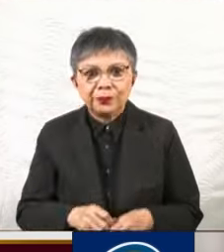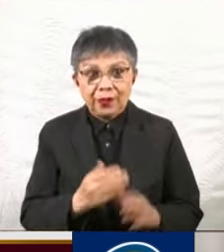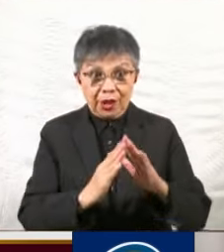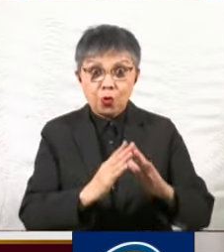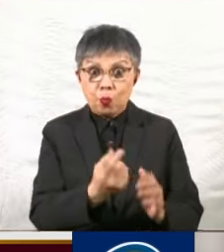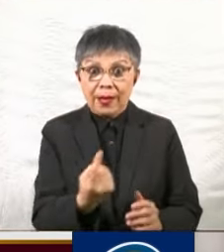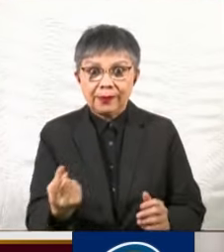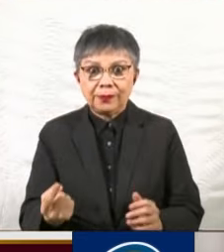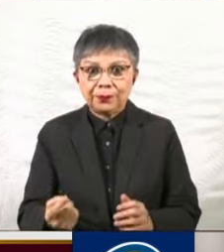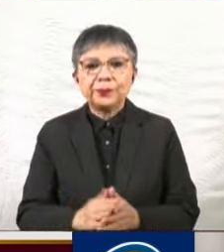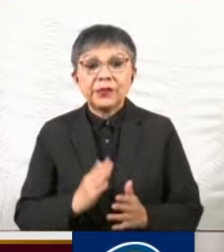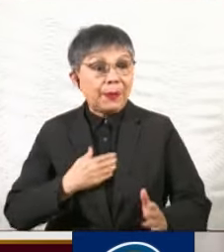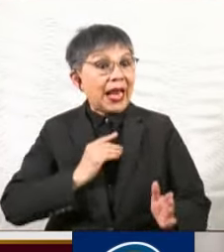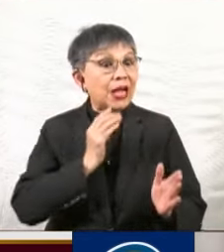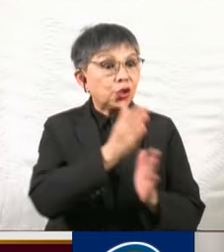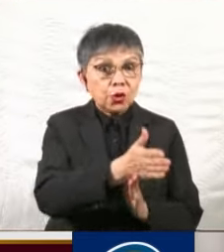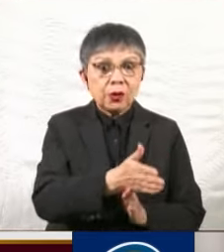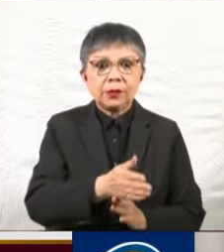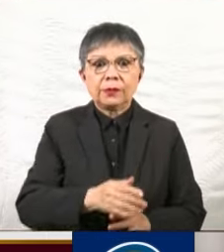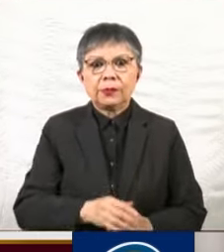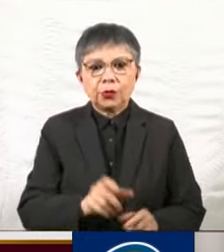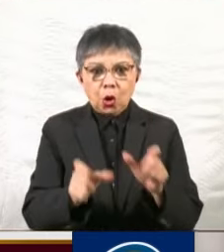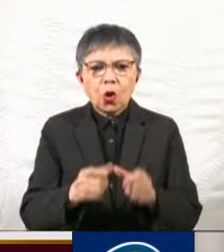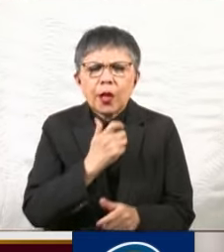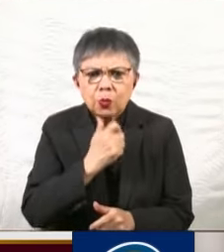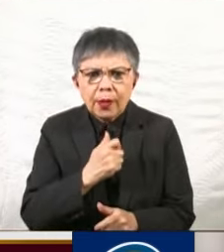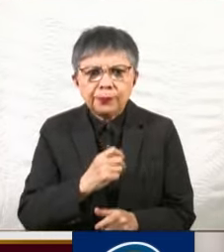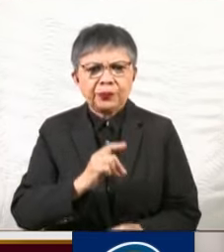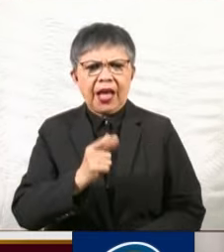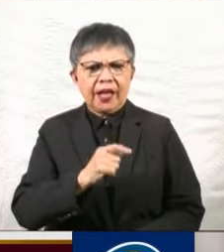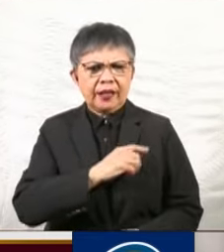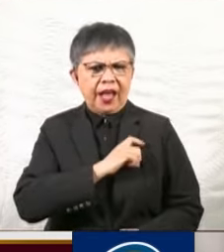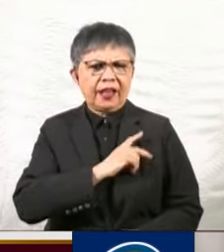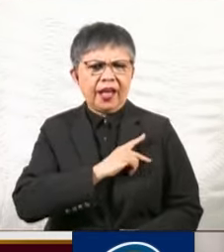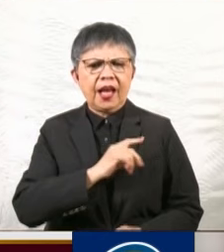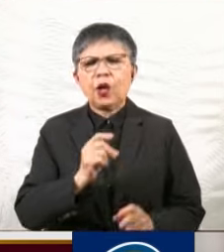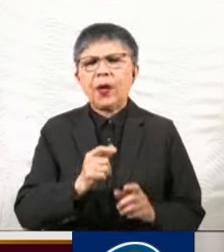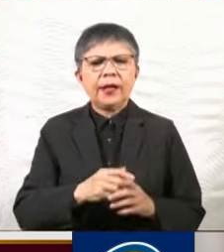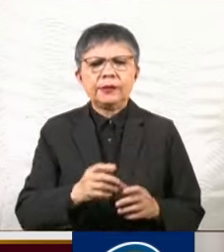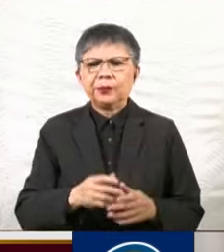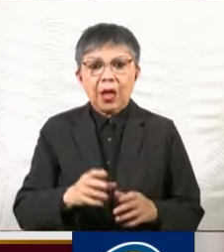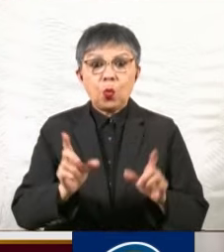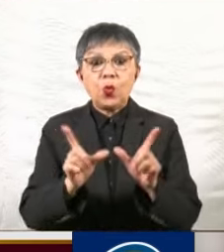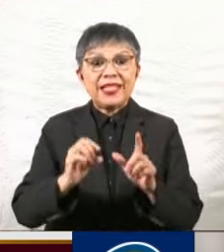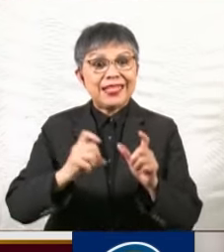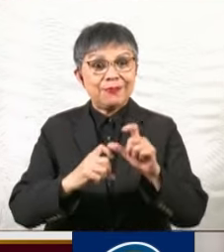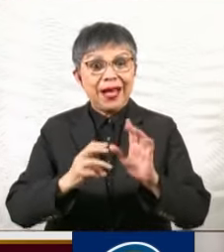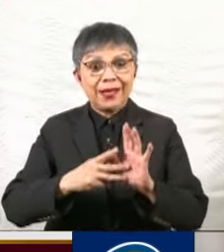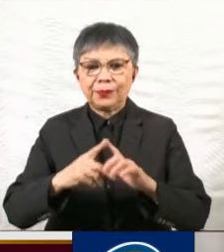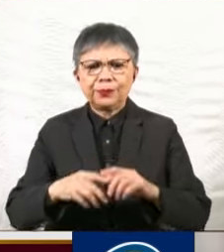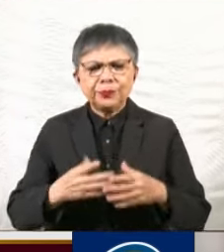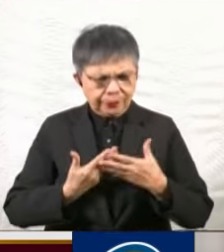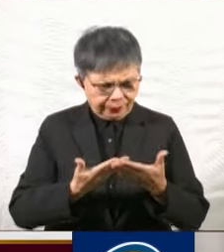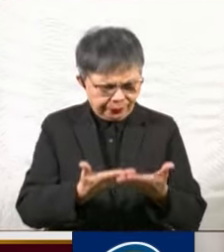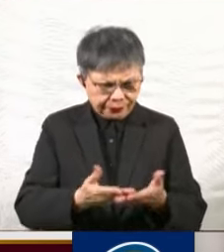meladakan jemput bola untuk pahlawan kemasyarakatan RT RW jumantik Dasa Wisma maka kami akan